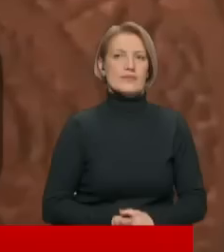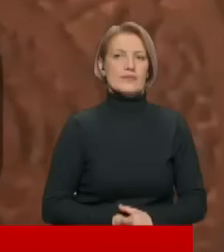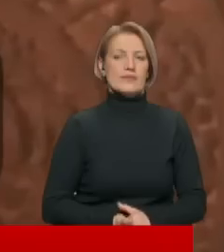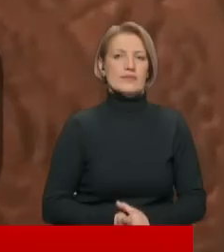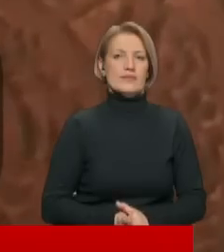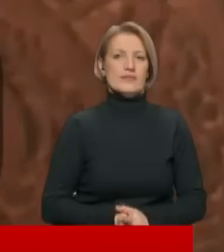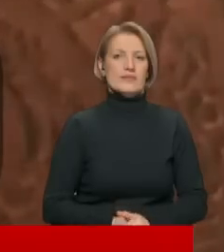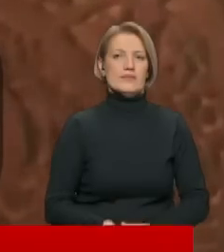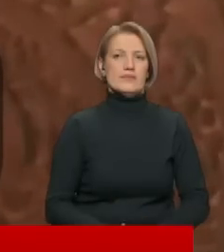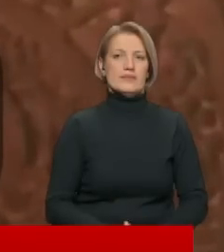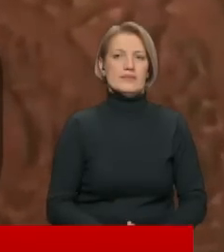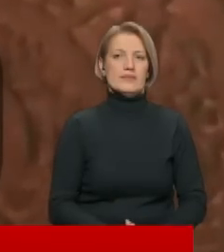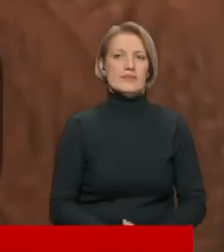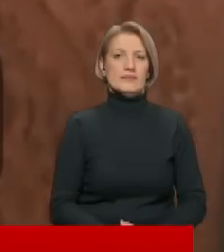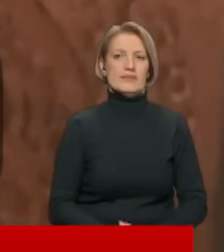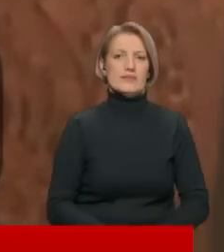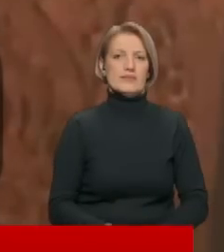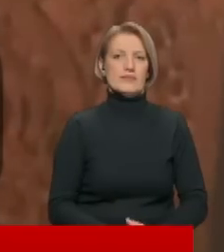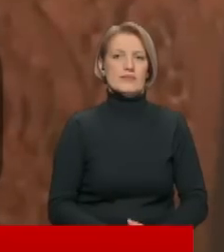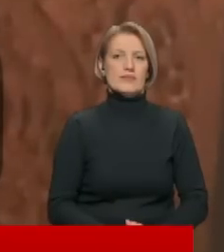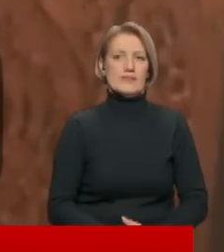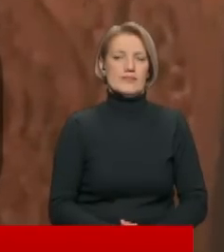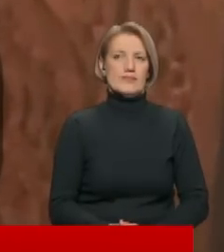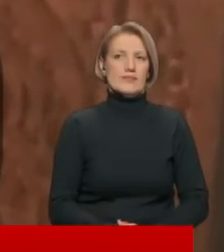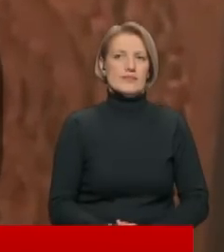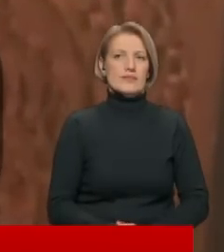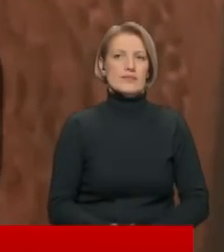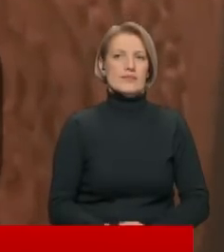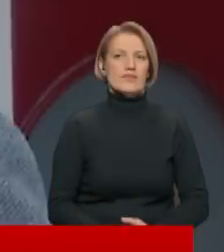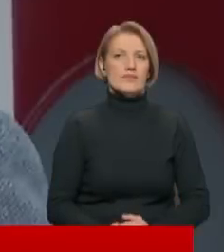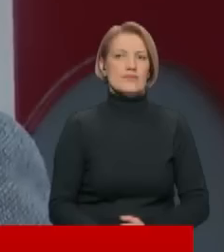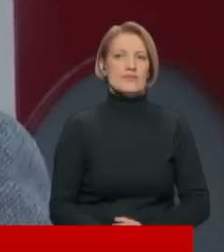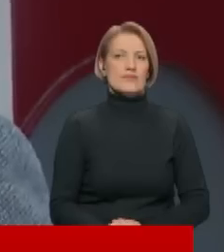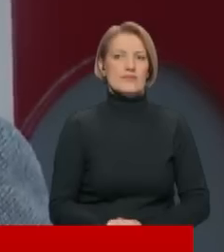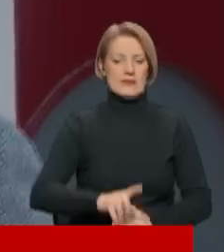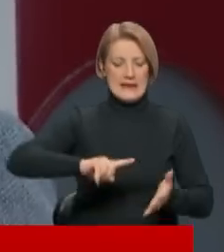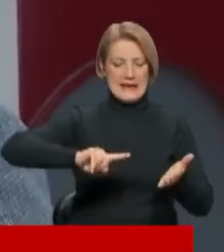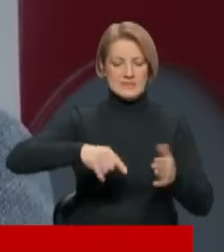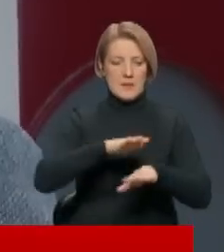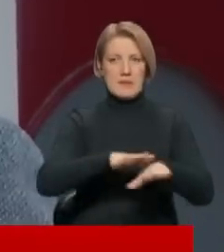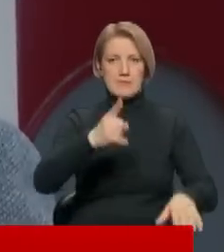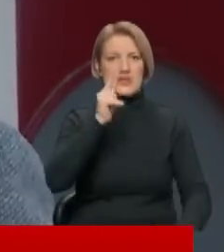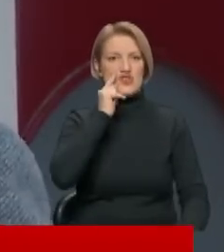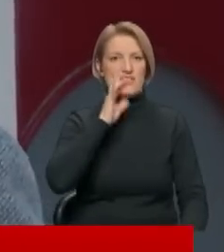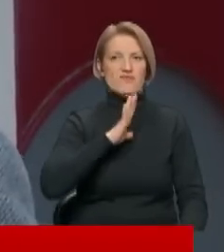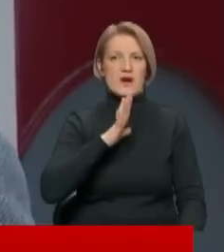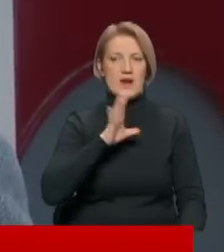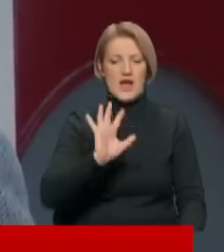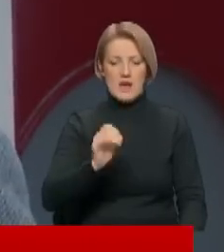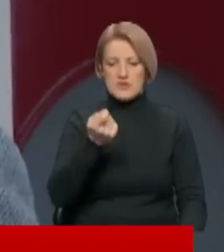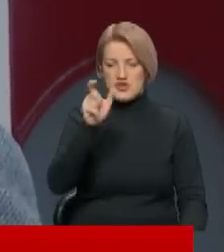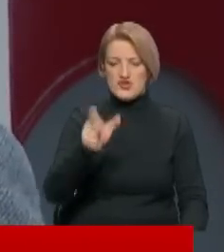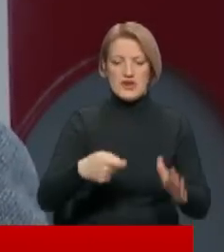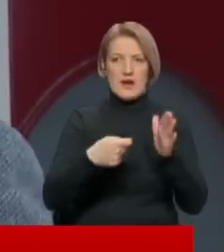yoksa biz daha fazla verecektik sendikalar engel oldu bu demek istiyor imza masasında bir kişi vardı hem